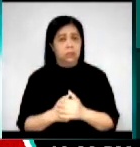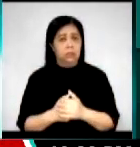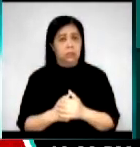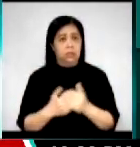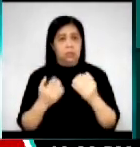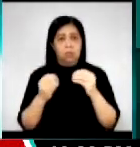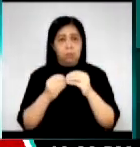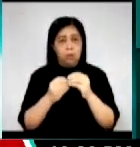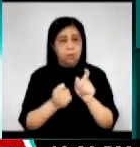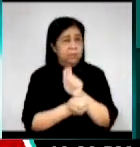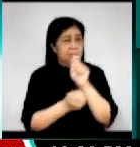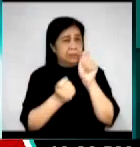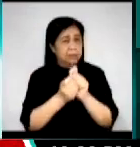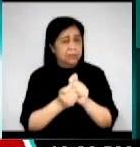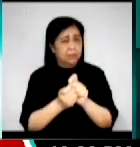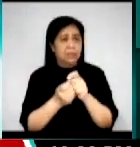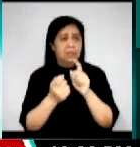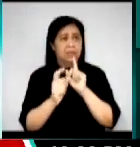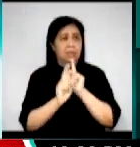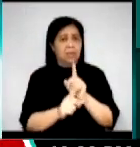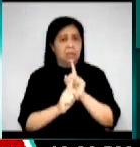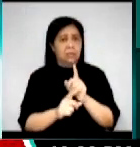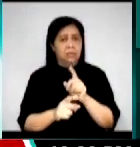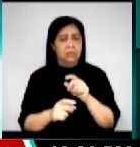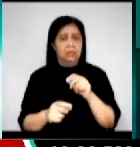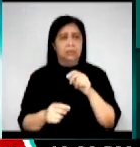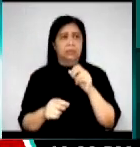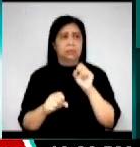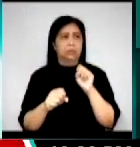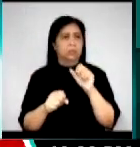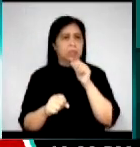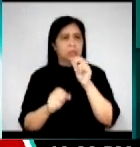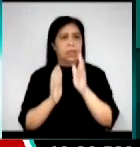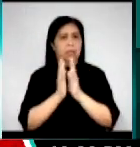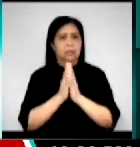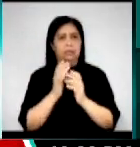precise term without asking for